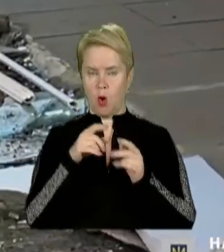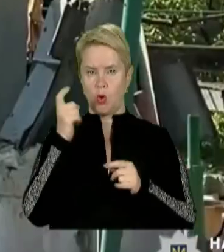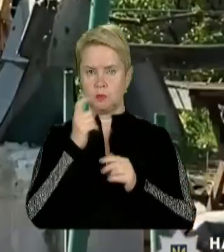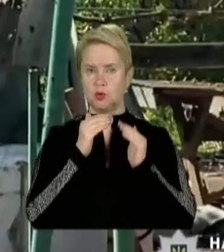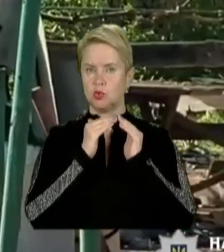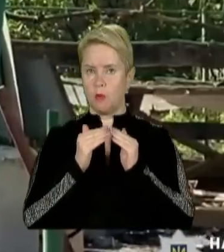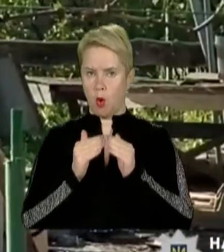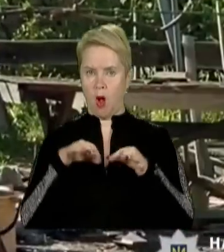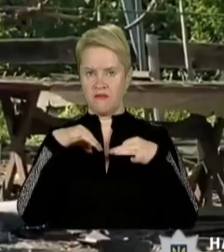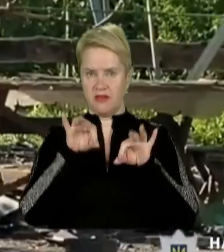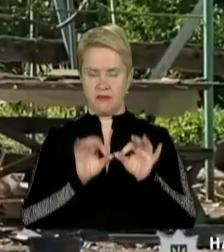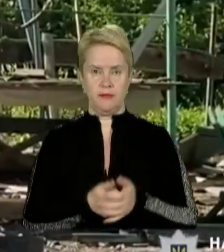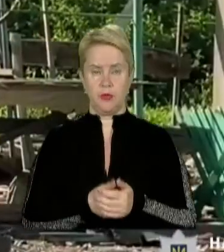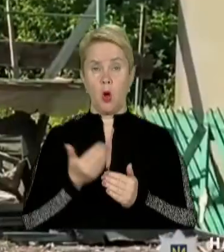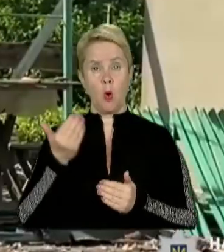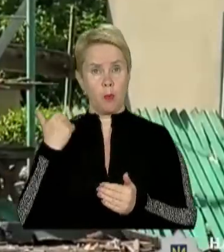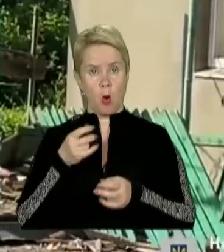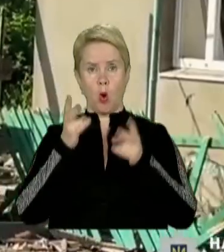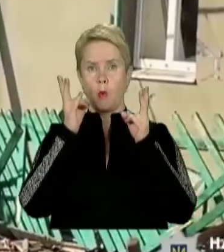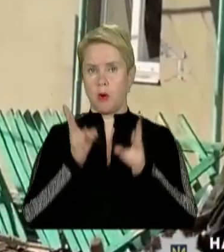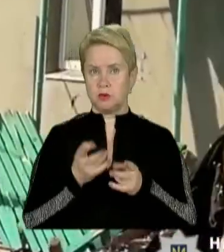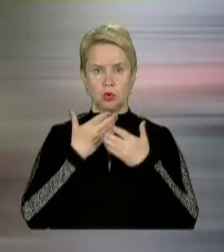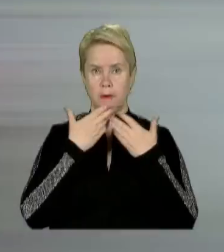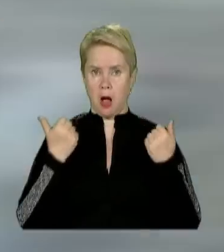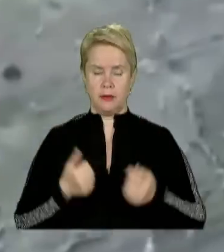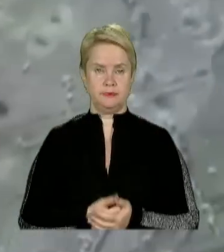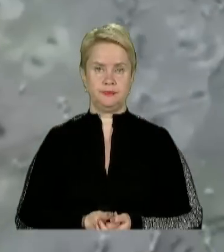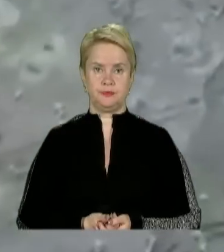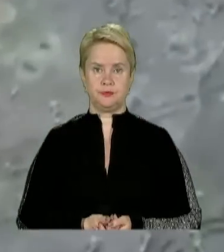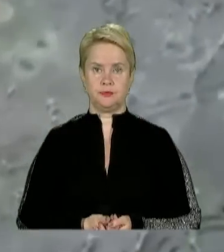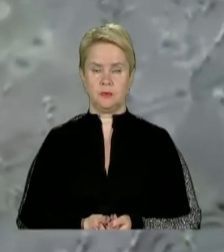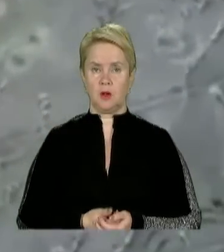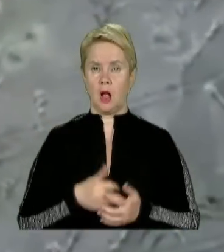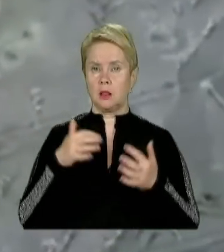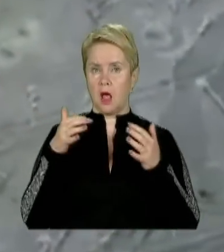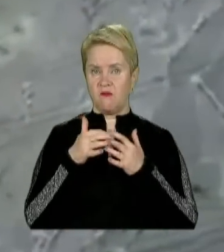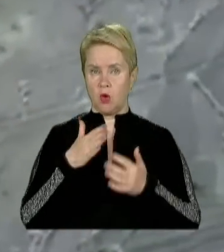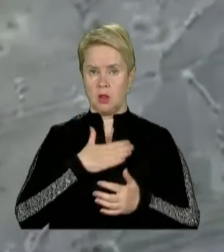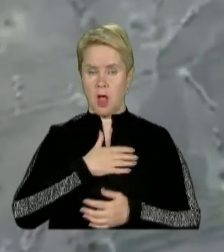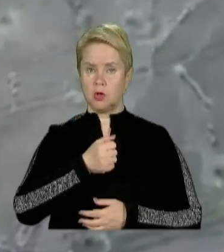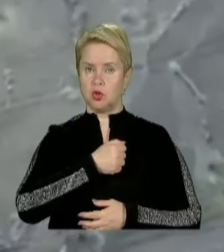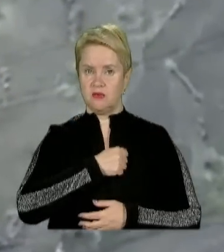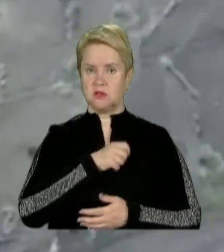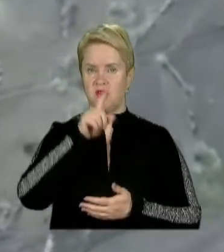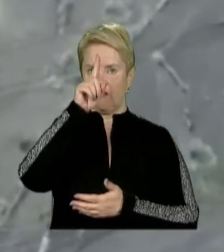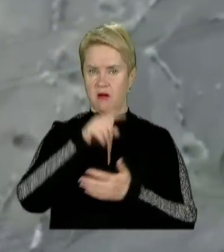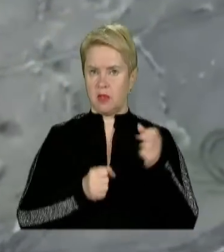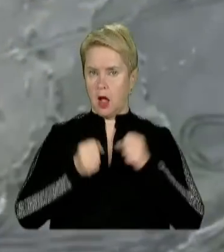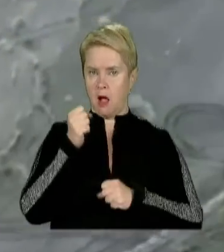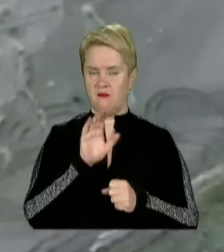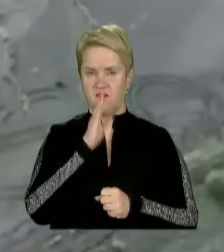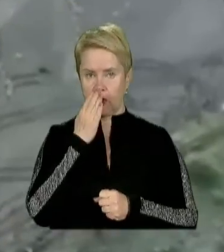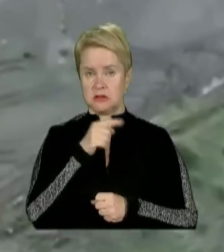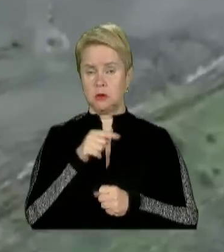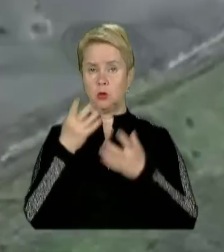господарчі споруди та автівки. Попередньо постраждалих немає. А от на фронті наші військові впевнено гатять ворогів.